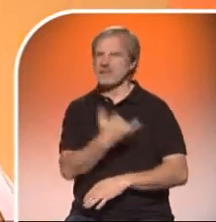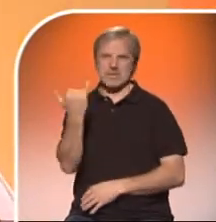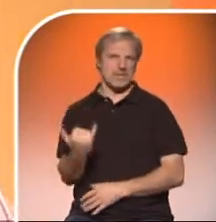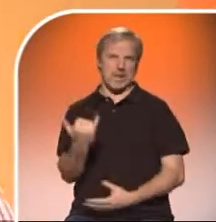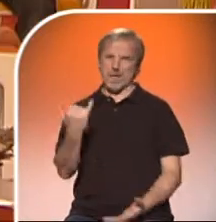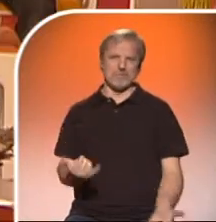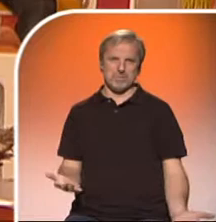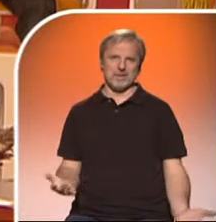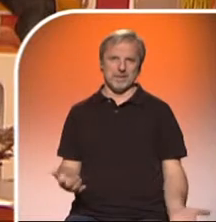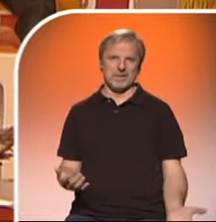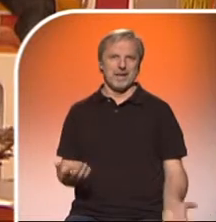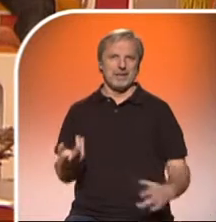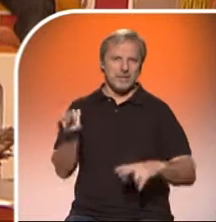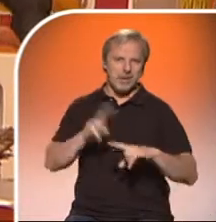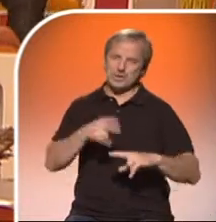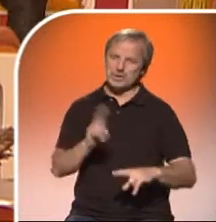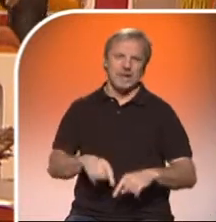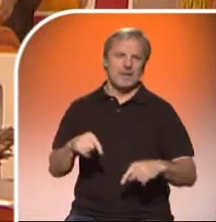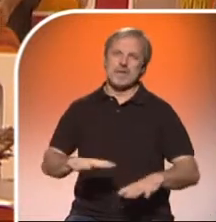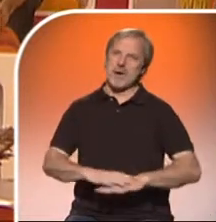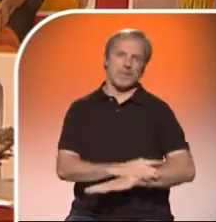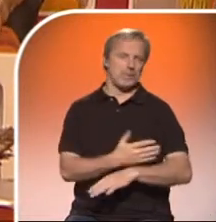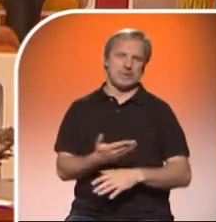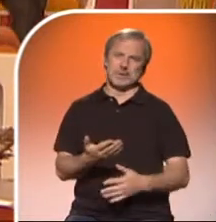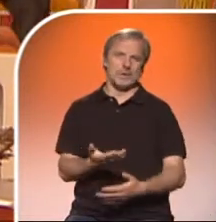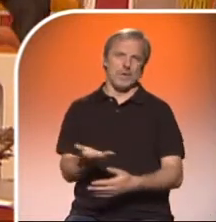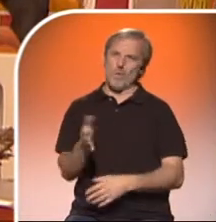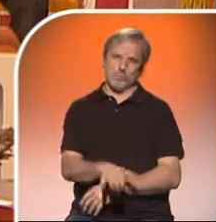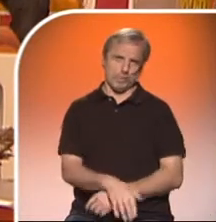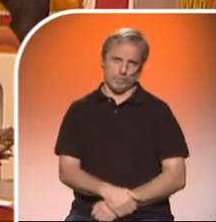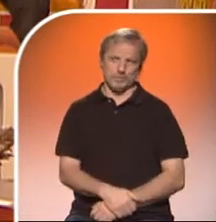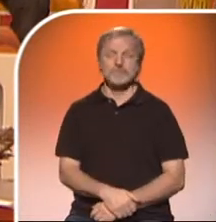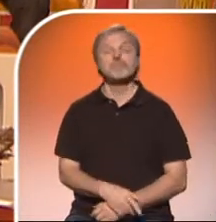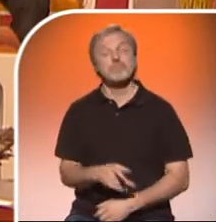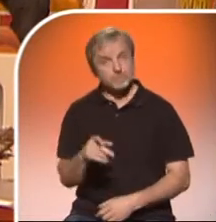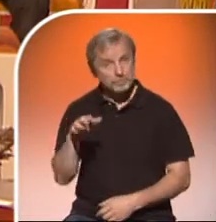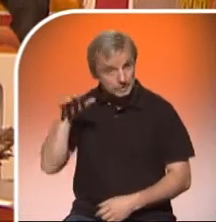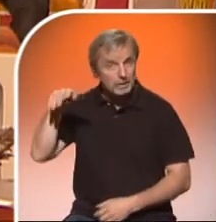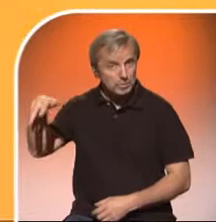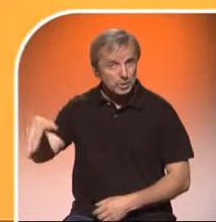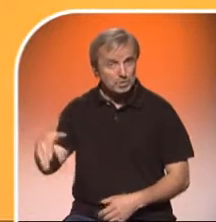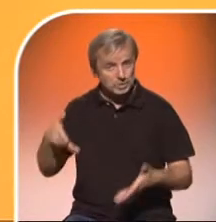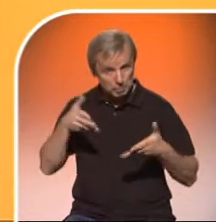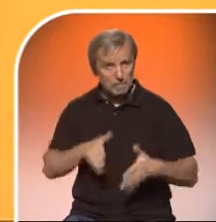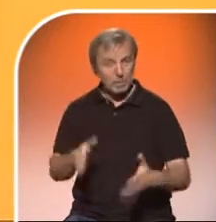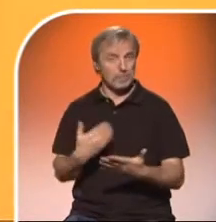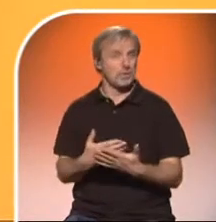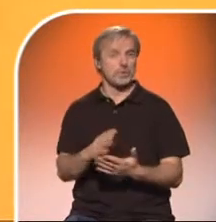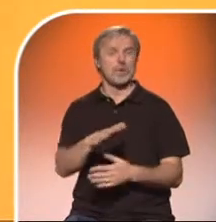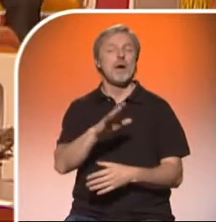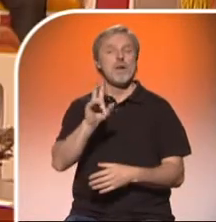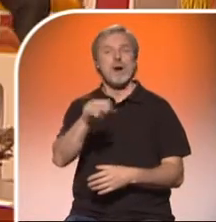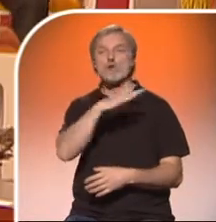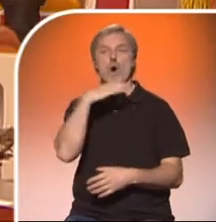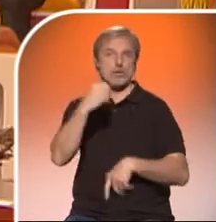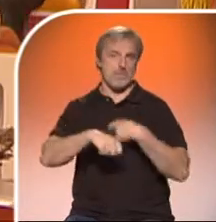Možná teďka možná mám pocit, že umřu. A budeš to vůbec stíhat být u toho porodu, protože práce je hodně asi. Co